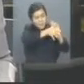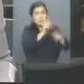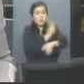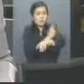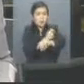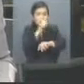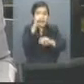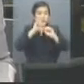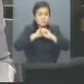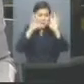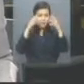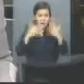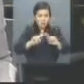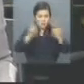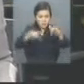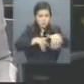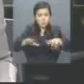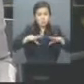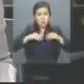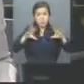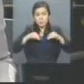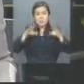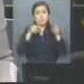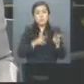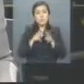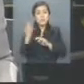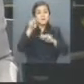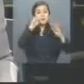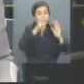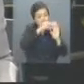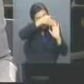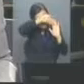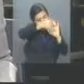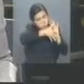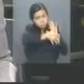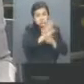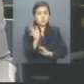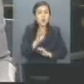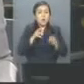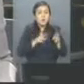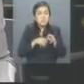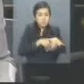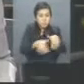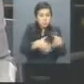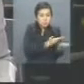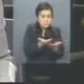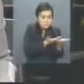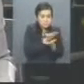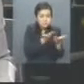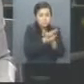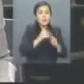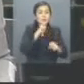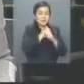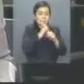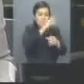ชาวบ้านบางส่วนไม่เห็นด้วยนะคะที่จะถูกเป็นพื้นที่รับน้ำจึงได้มีการระดมความคิดเห็นเพื่อหาทางออกในการจัดทำแผนการป้